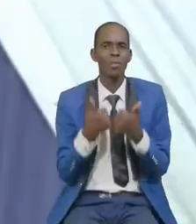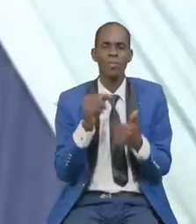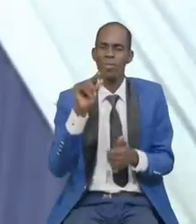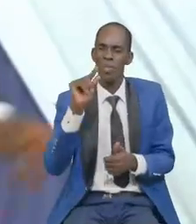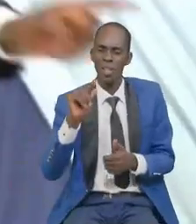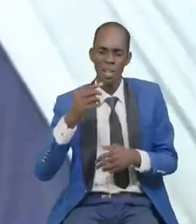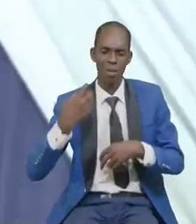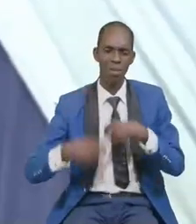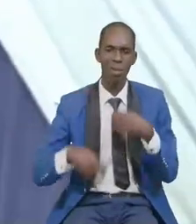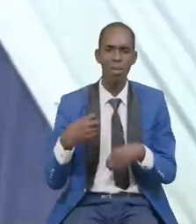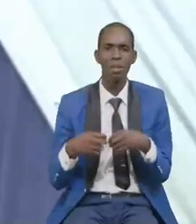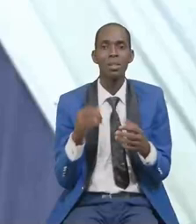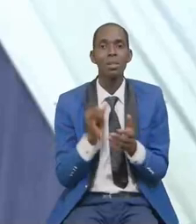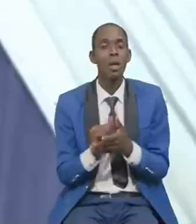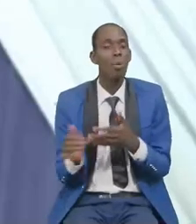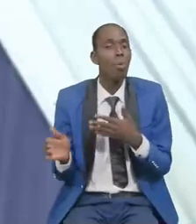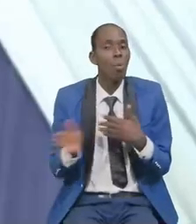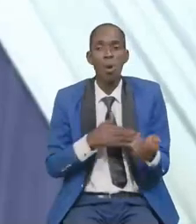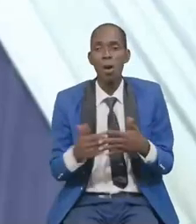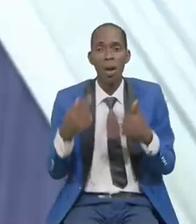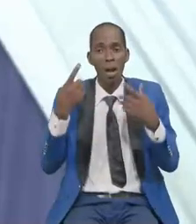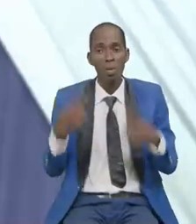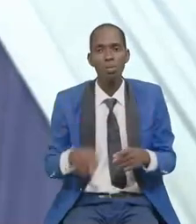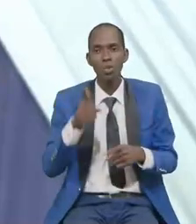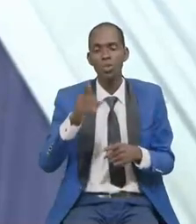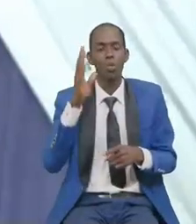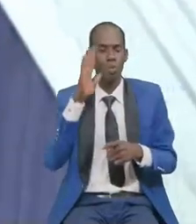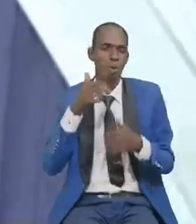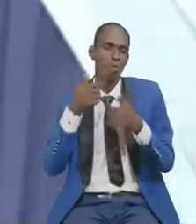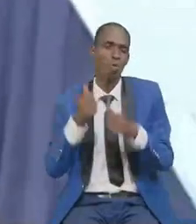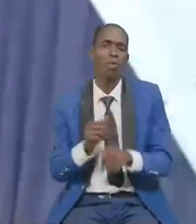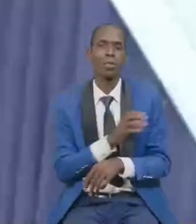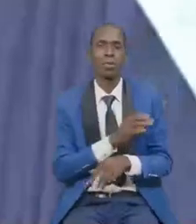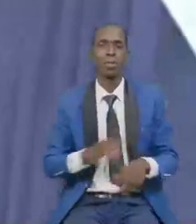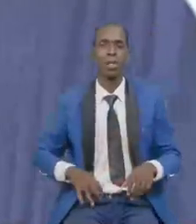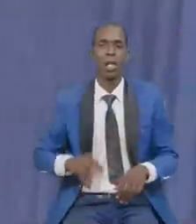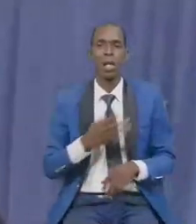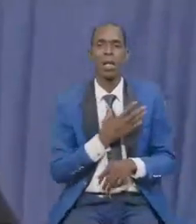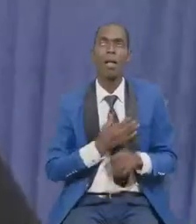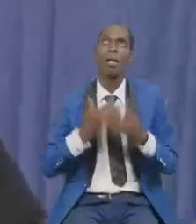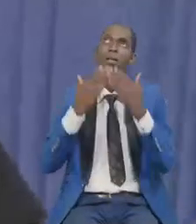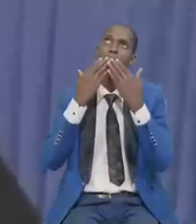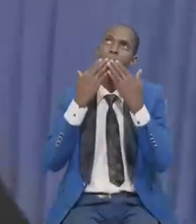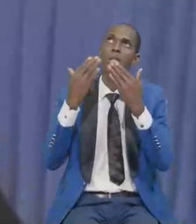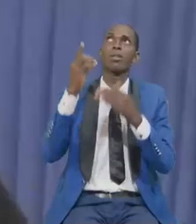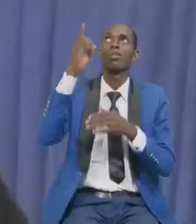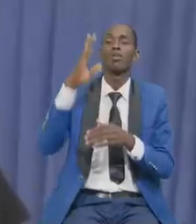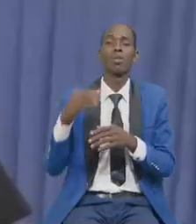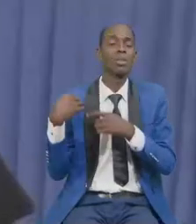que quelque chose qui se passe, vous allez suivre Christ. Et Dieu merci, jusque-là c'est bon, tu suis